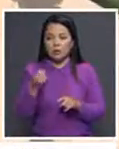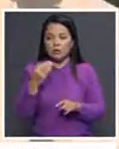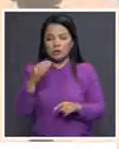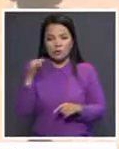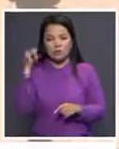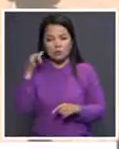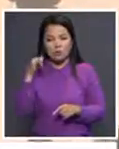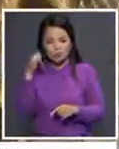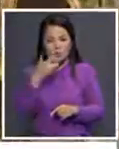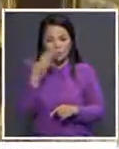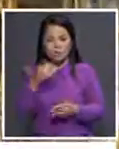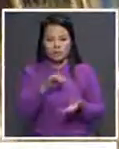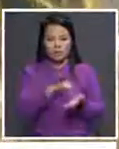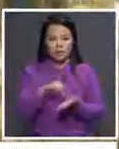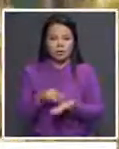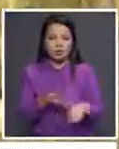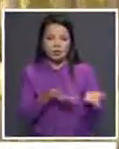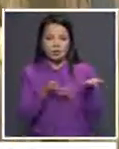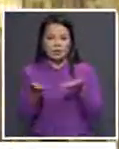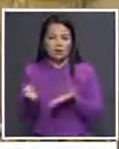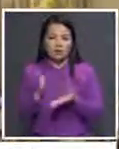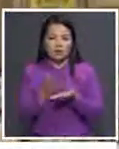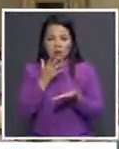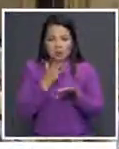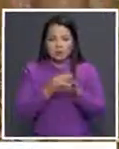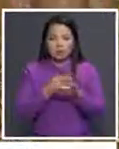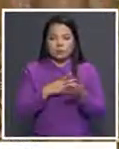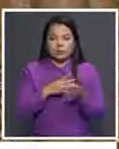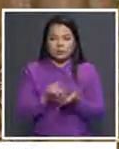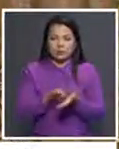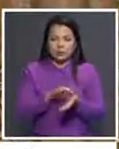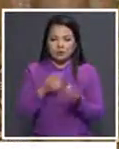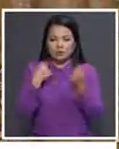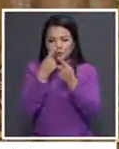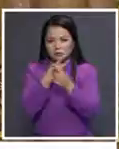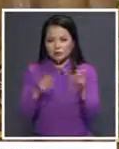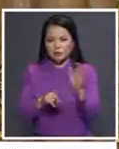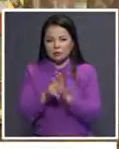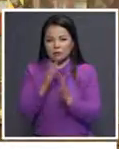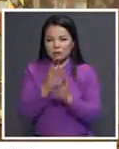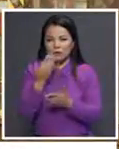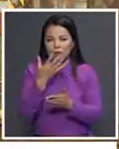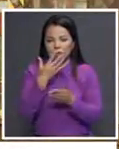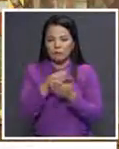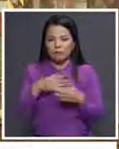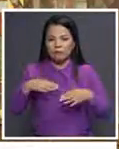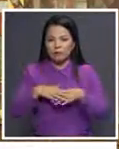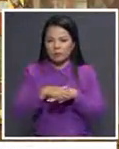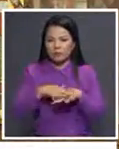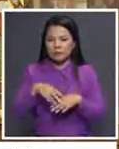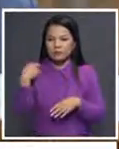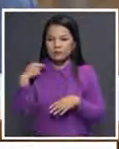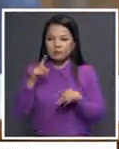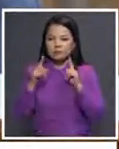ұлтының өкілдері де қатысуда. Бірер сағат бұрын құрылтайдың ресми бөлігі басталды. Шараға келген ұлттар мен ұлыстарды Венгрия парламентінің